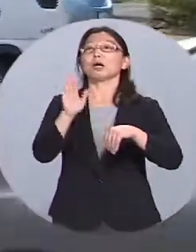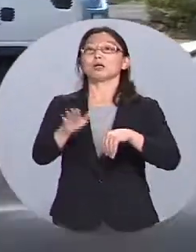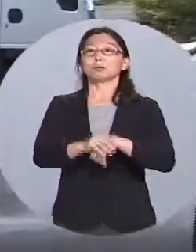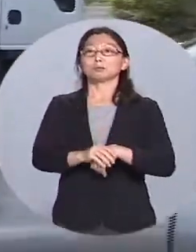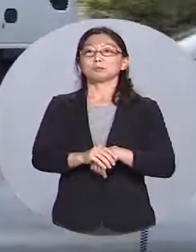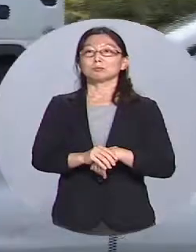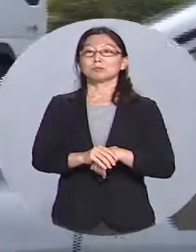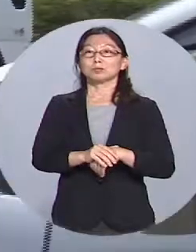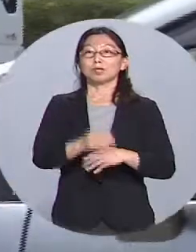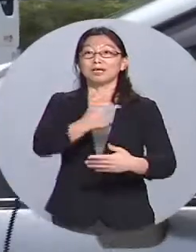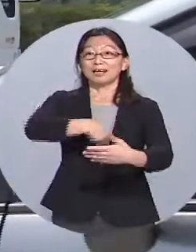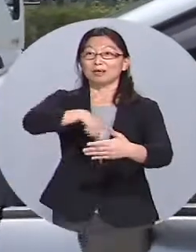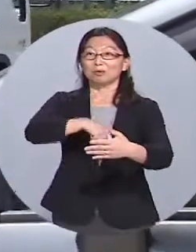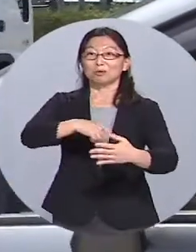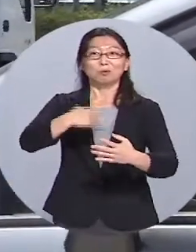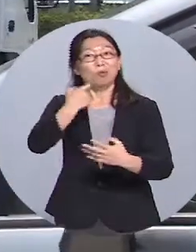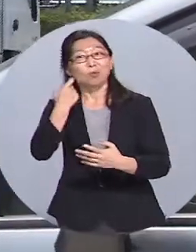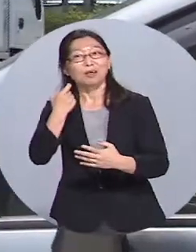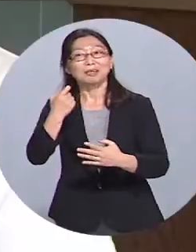こだわりがあるんです。